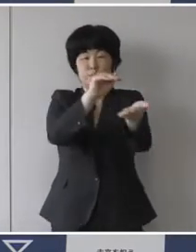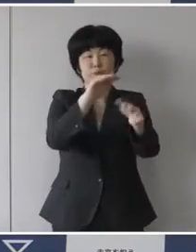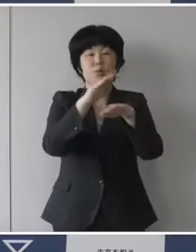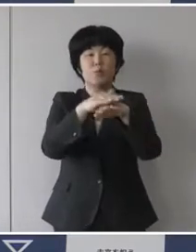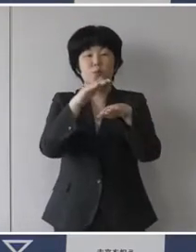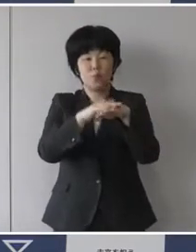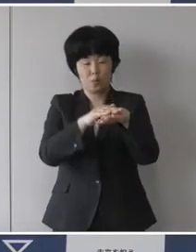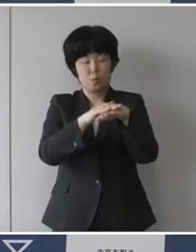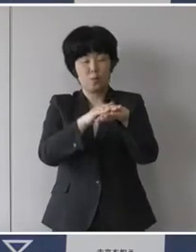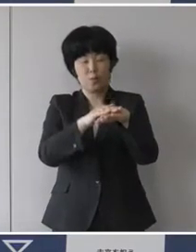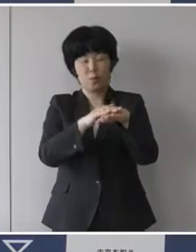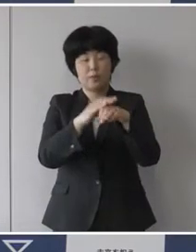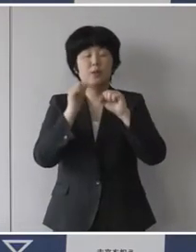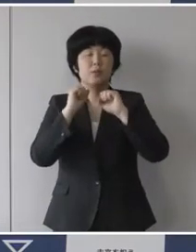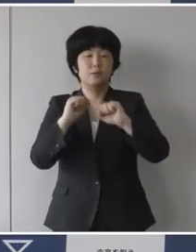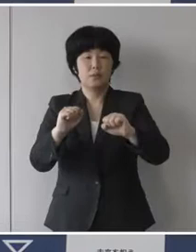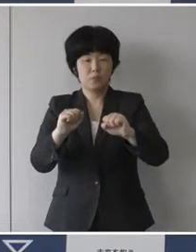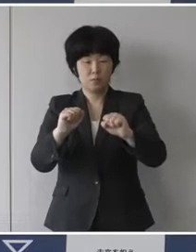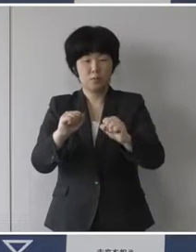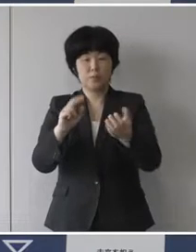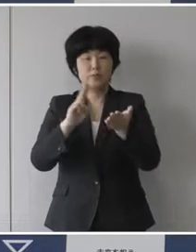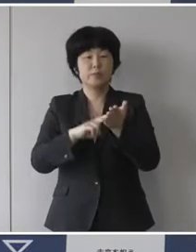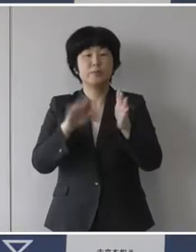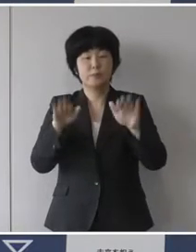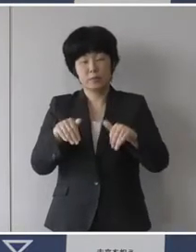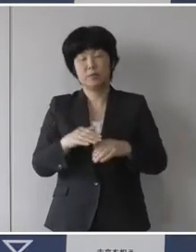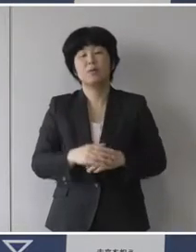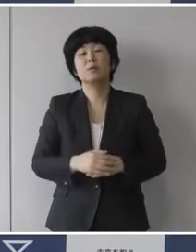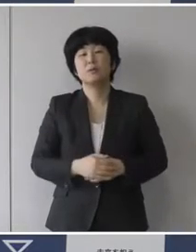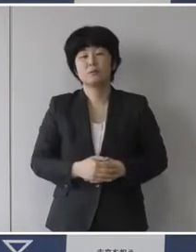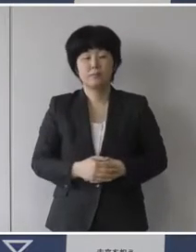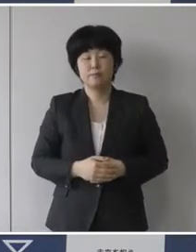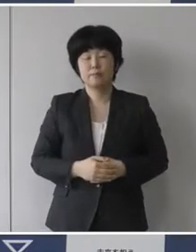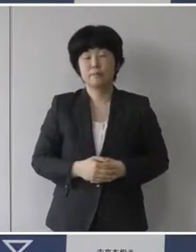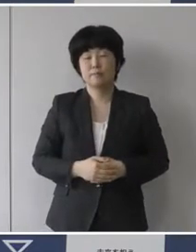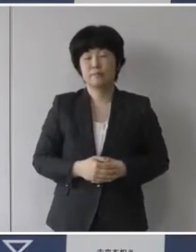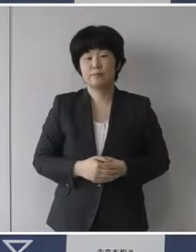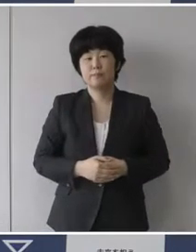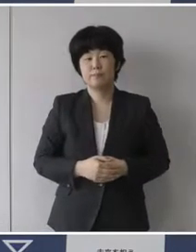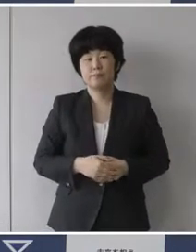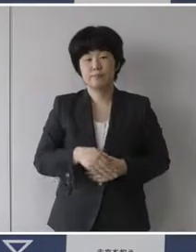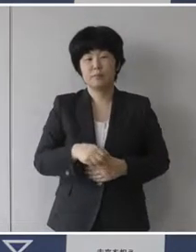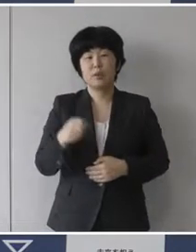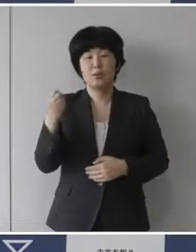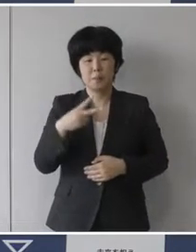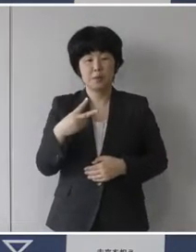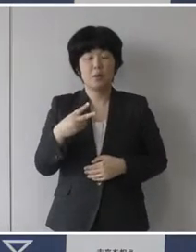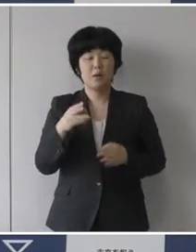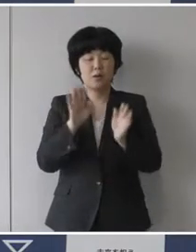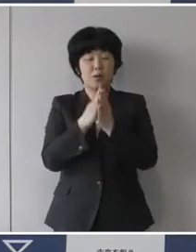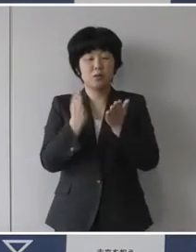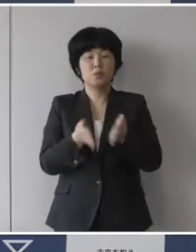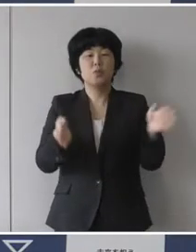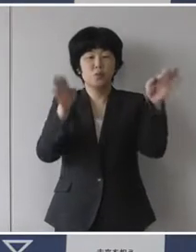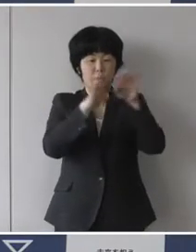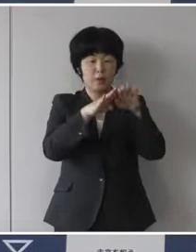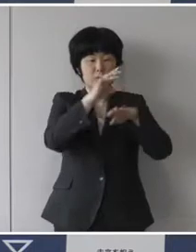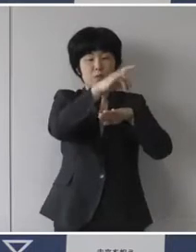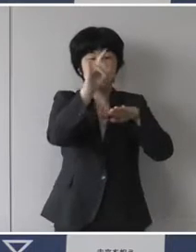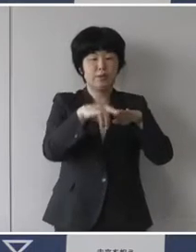パネベゼス市を通じた人道支援を行っていこうということであります。それから図書館における企画展であります